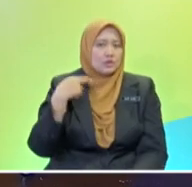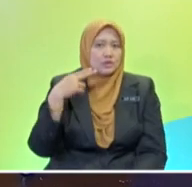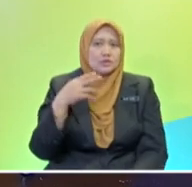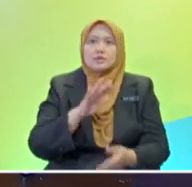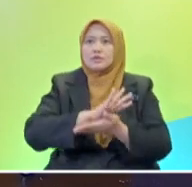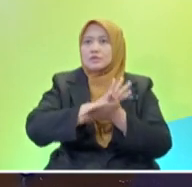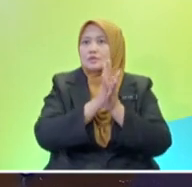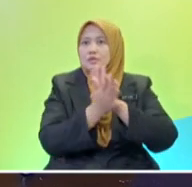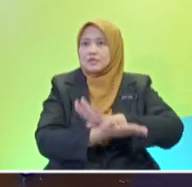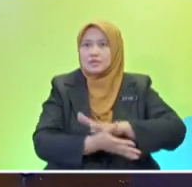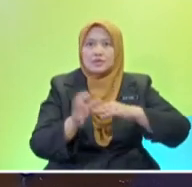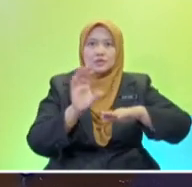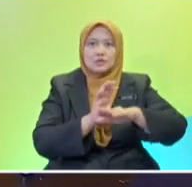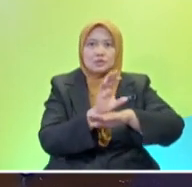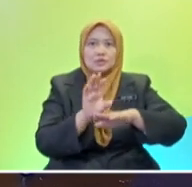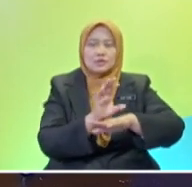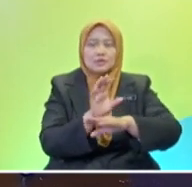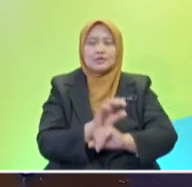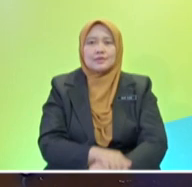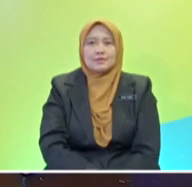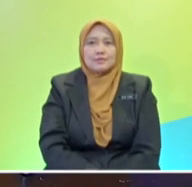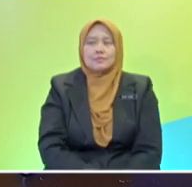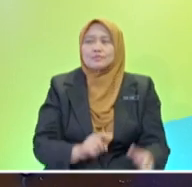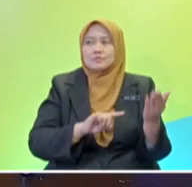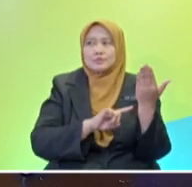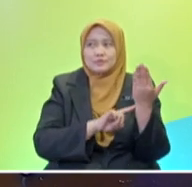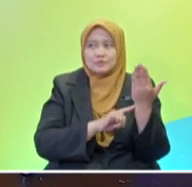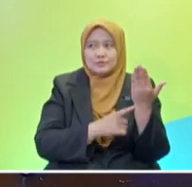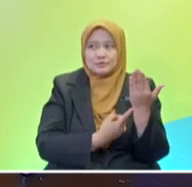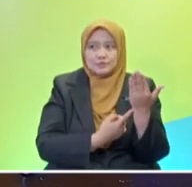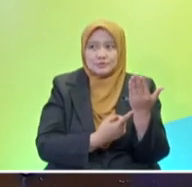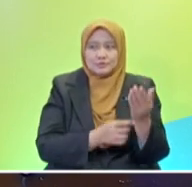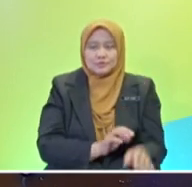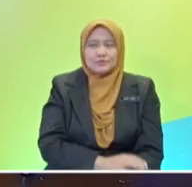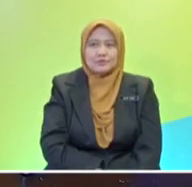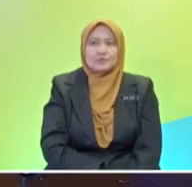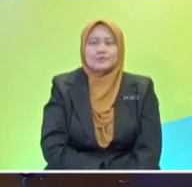coklat. Okey. Boleh mula cikgu? Boleh mula. Okey, murid-murid terus sana kira